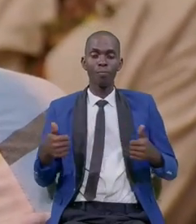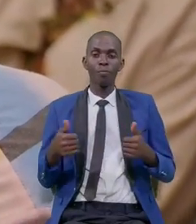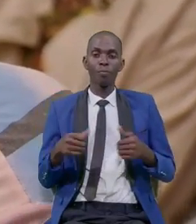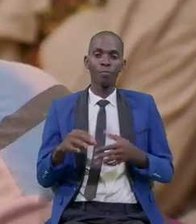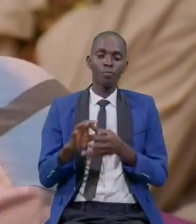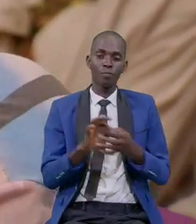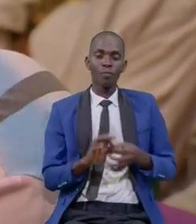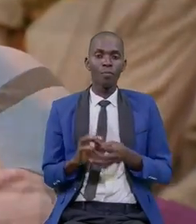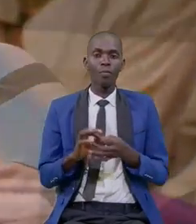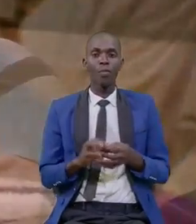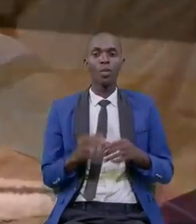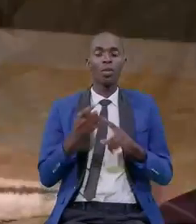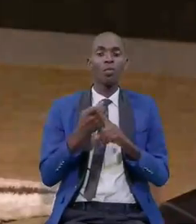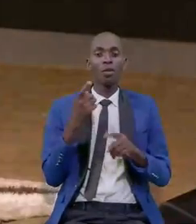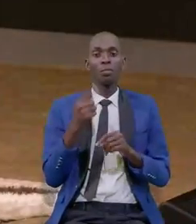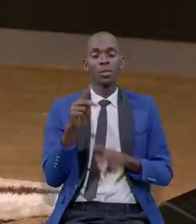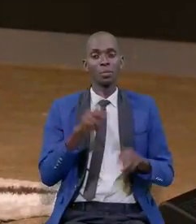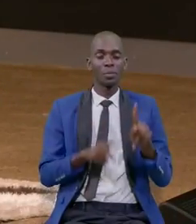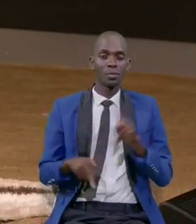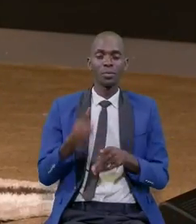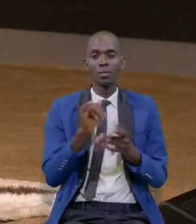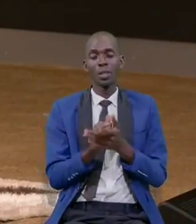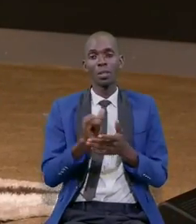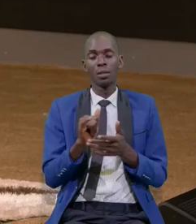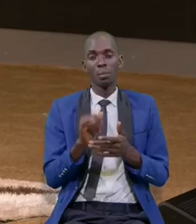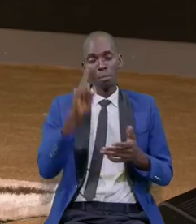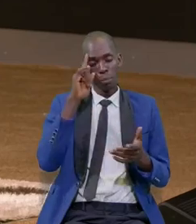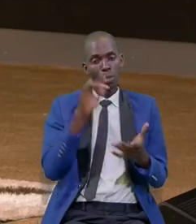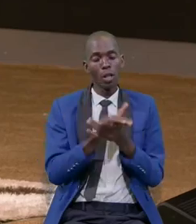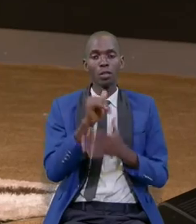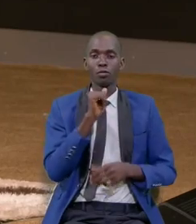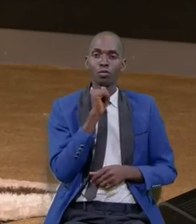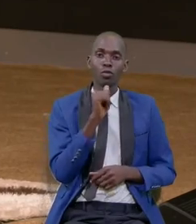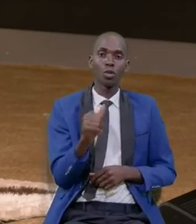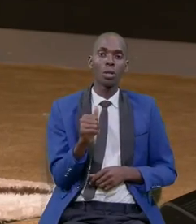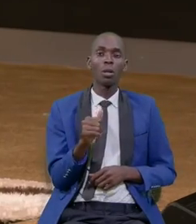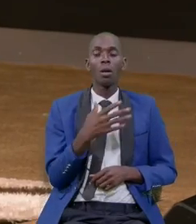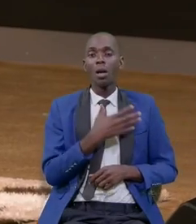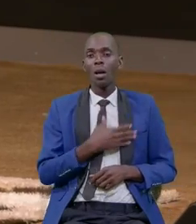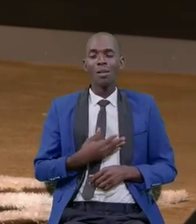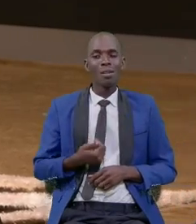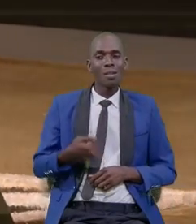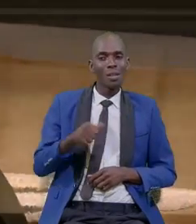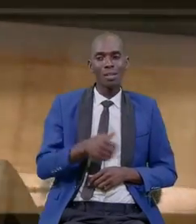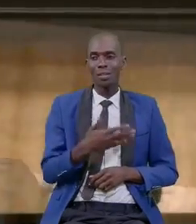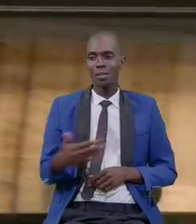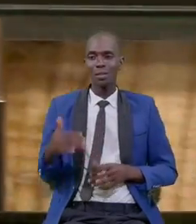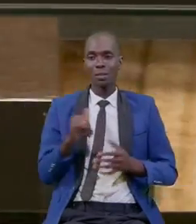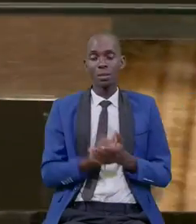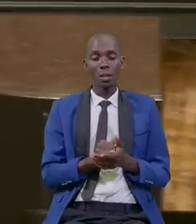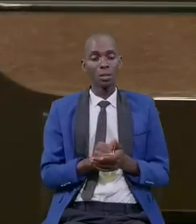séparée de ceux qui ne croyaient pas, les rebelles. Tout ce qu'ils faisaient